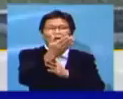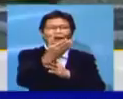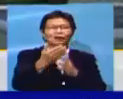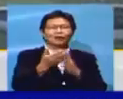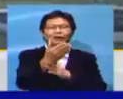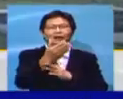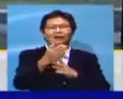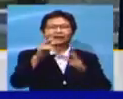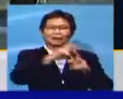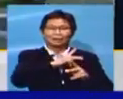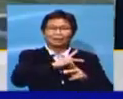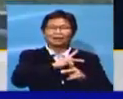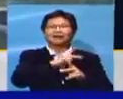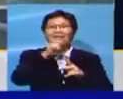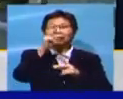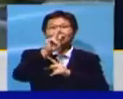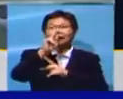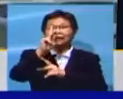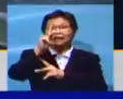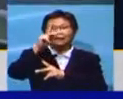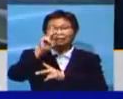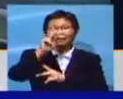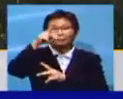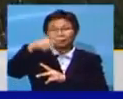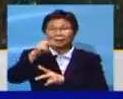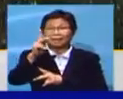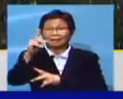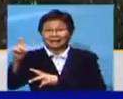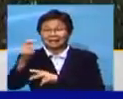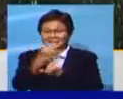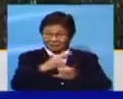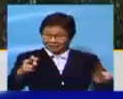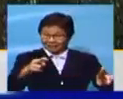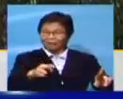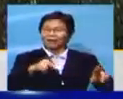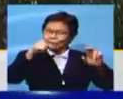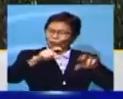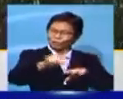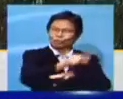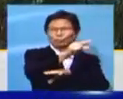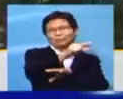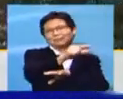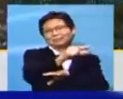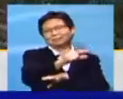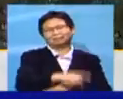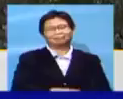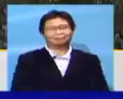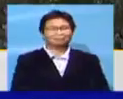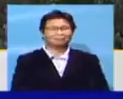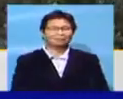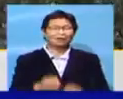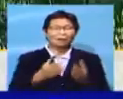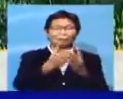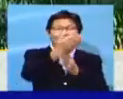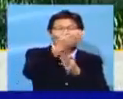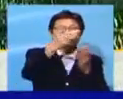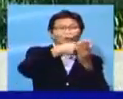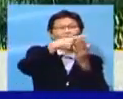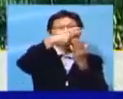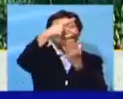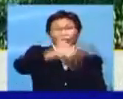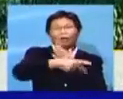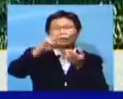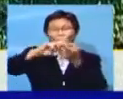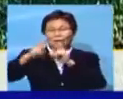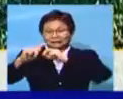Bandar dan kerajaan tempatan kpkt wajar digunakan sebaik mungkin menerusi program Rakan taman yang